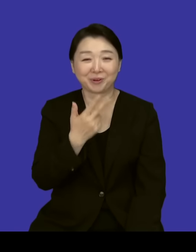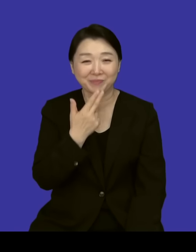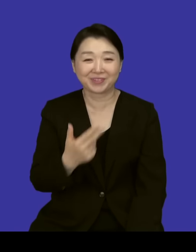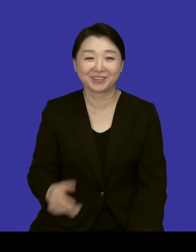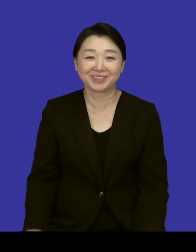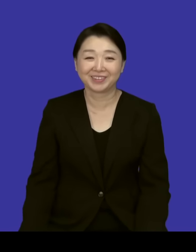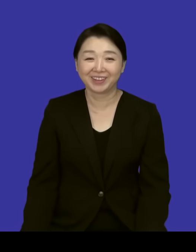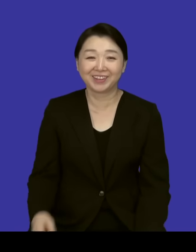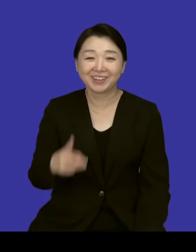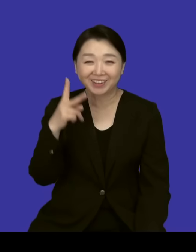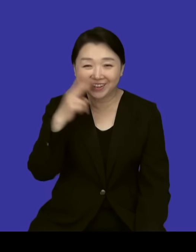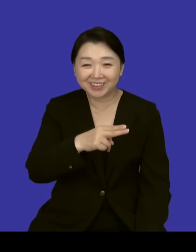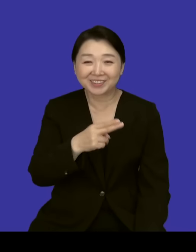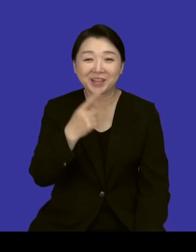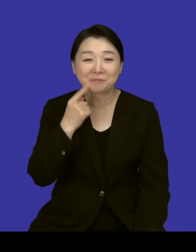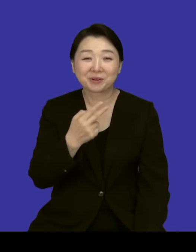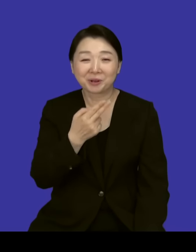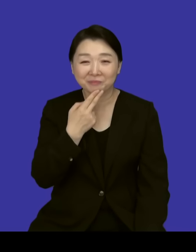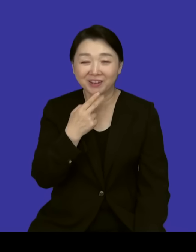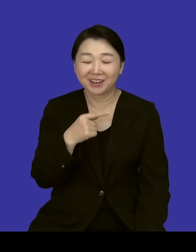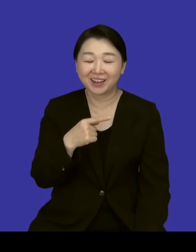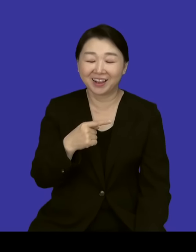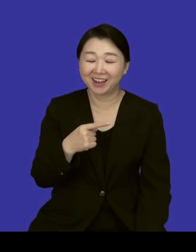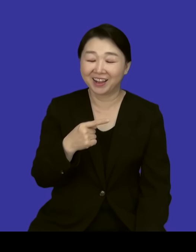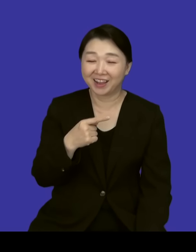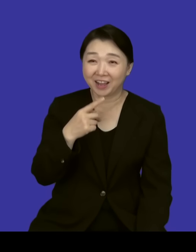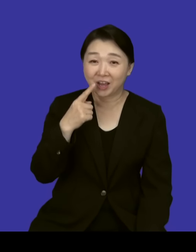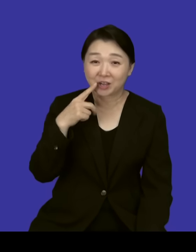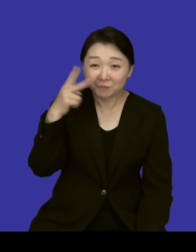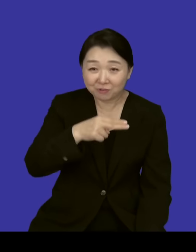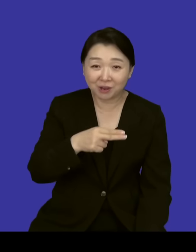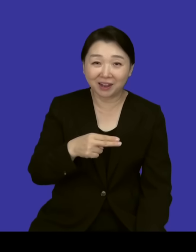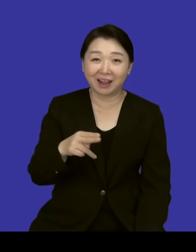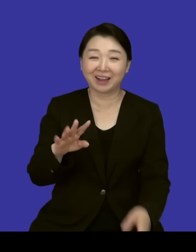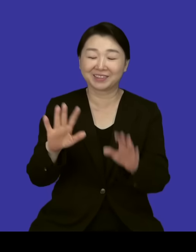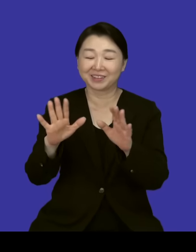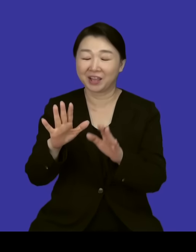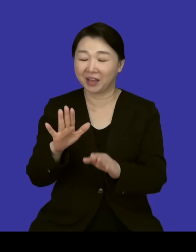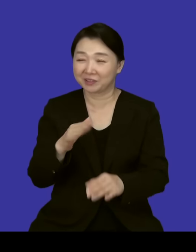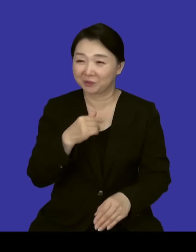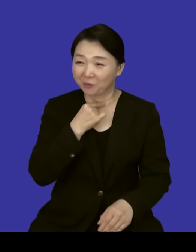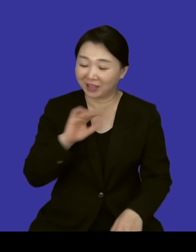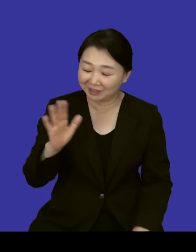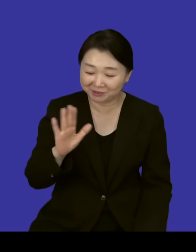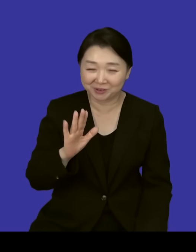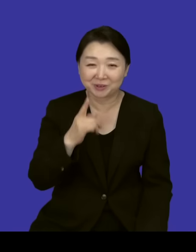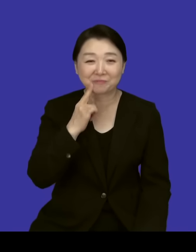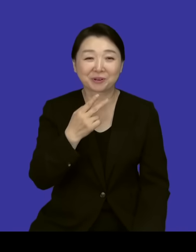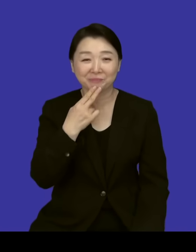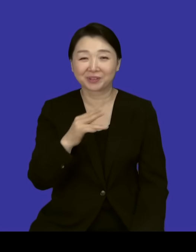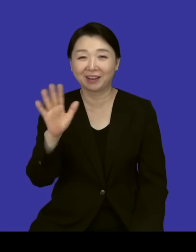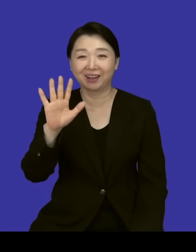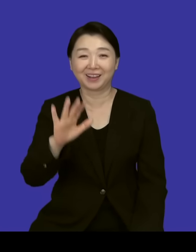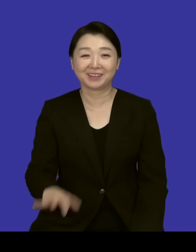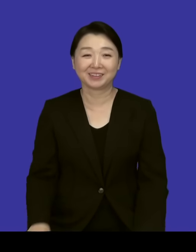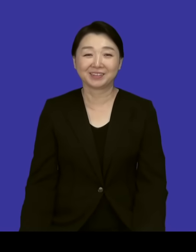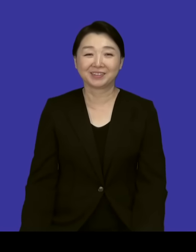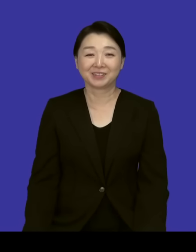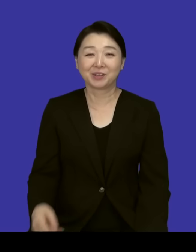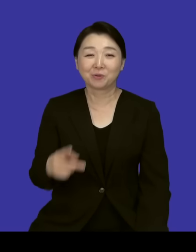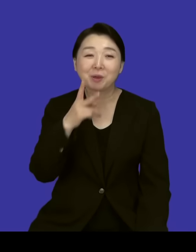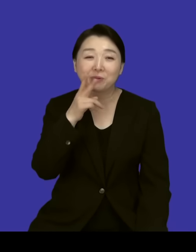끊었는데 하나도 부럽지 않은. 흡연자들이 듣고 나도 좀 이게 아니라 으이씨 나 그럼 계속 필래 이런 전혀 부럽지 않은. 사실 뭐 이거